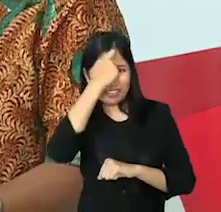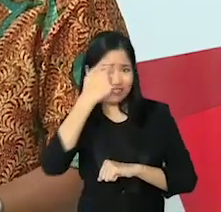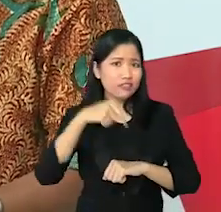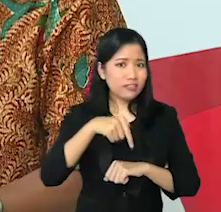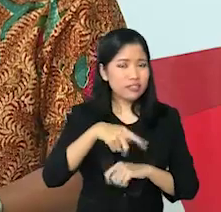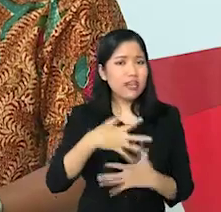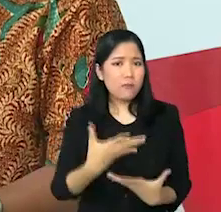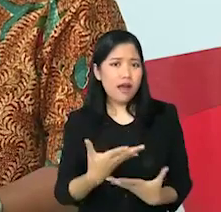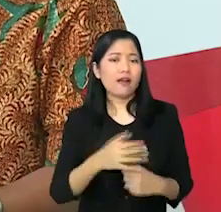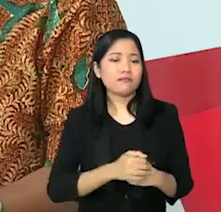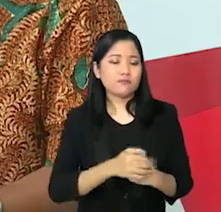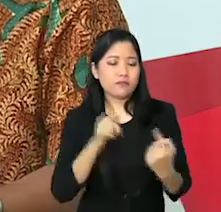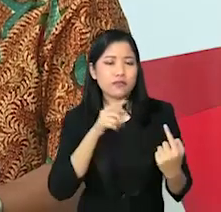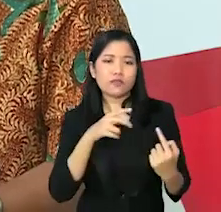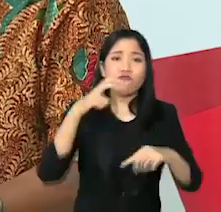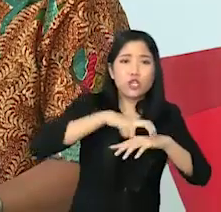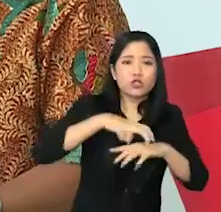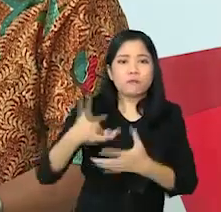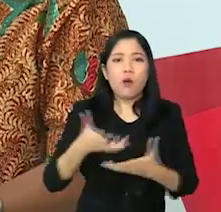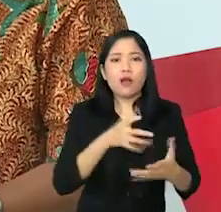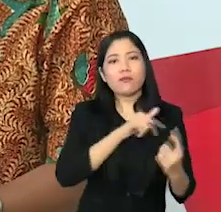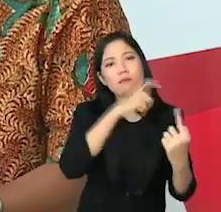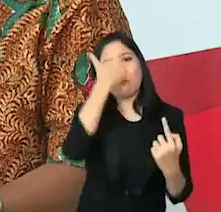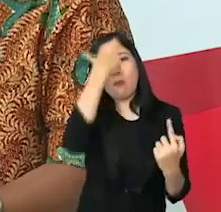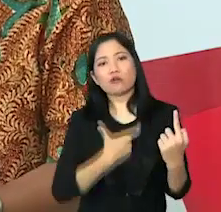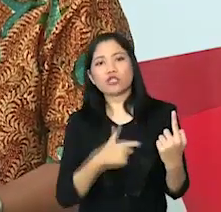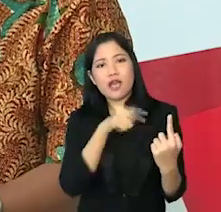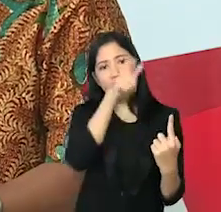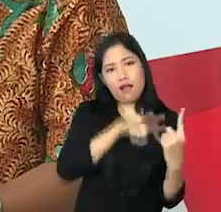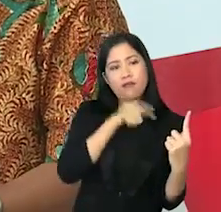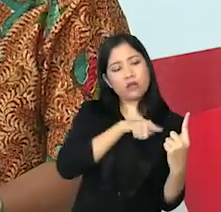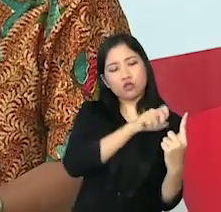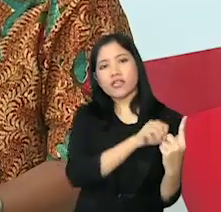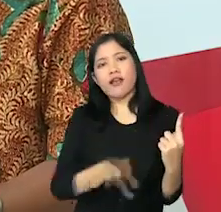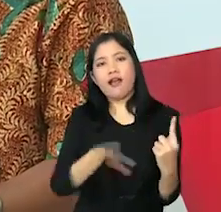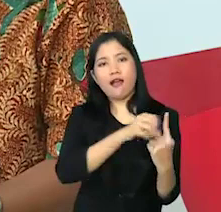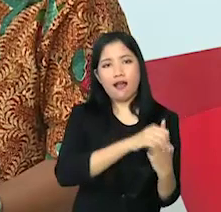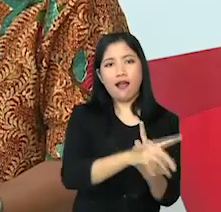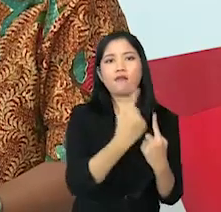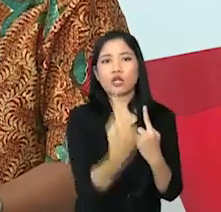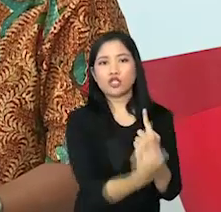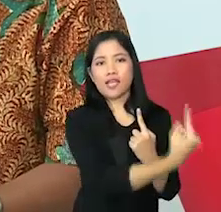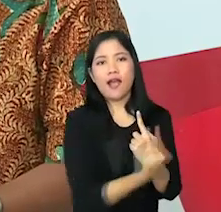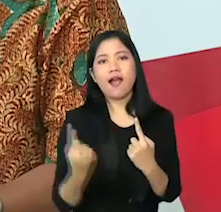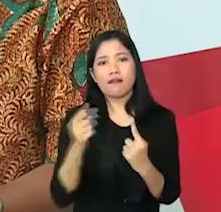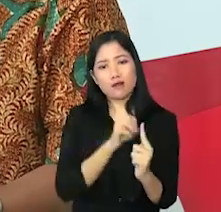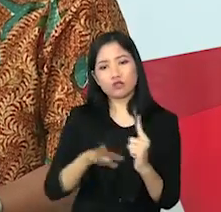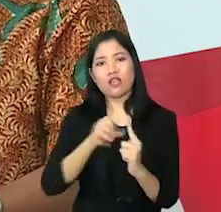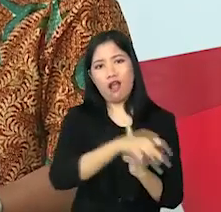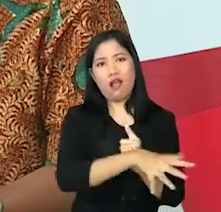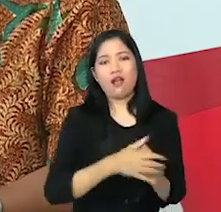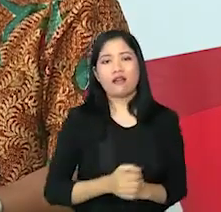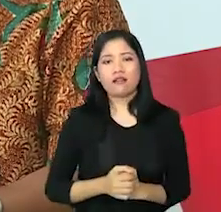adalah manusia Oleh karena itu sebaran Penyakit ini akan sejalan